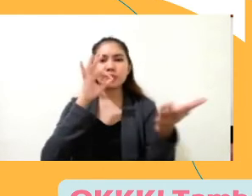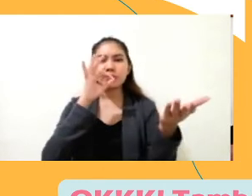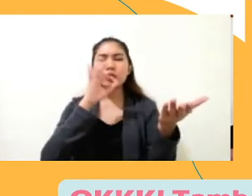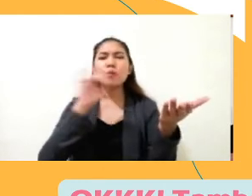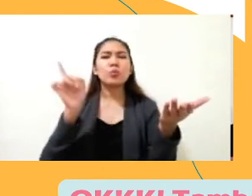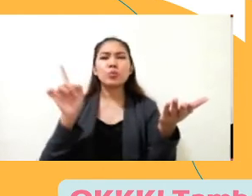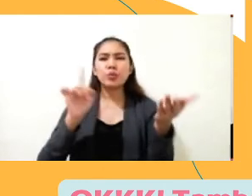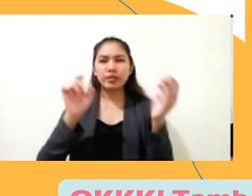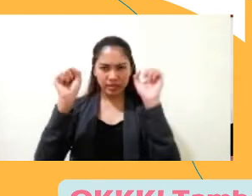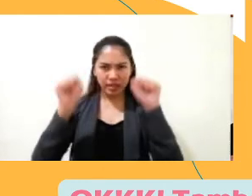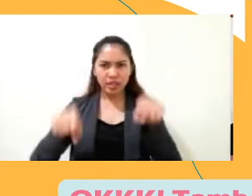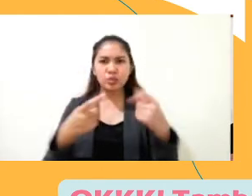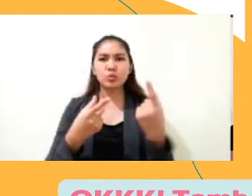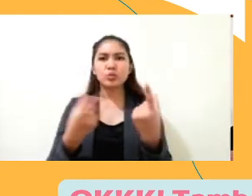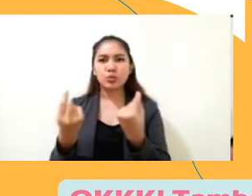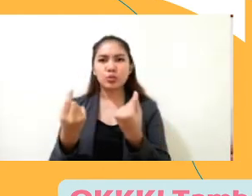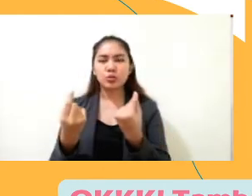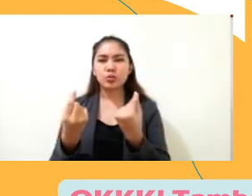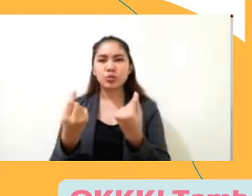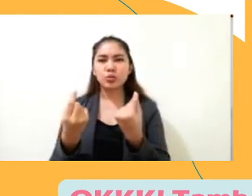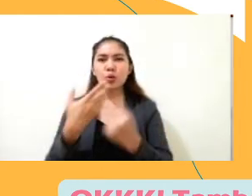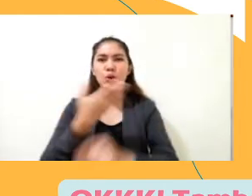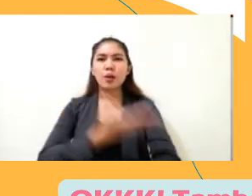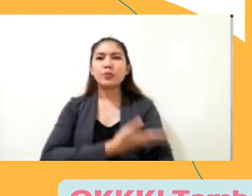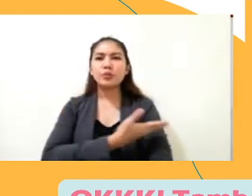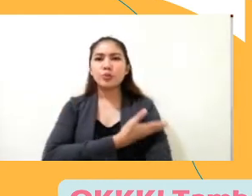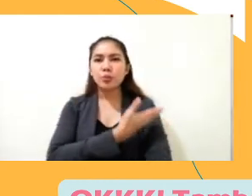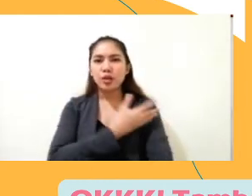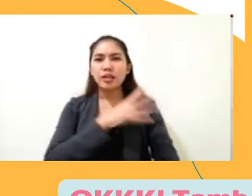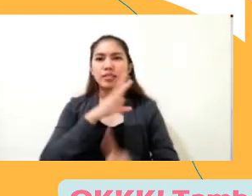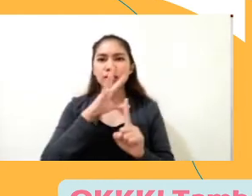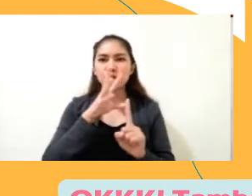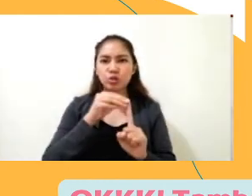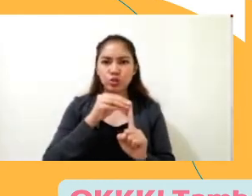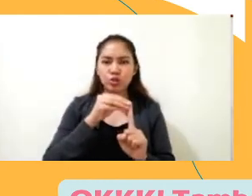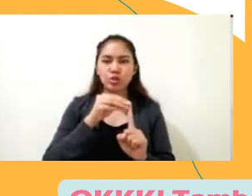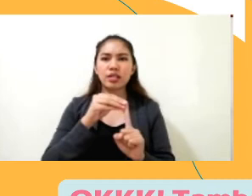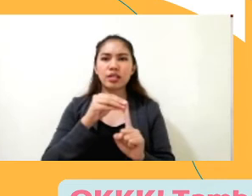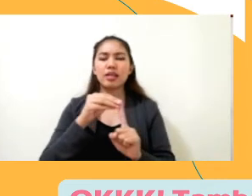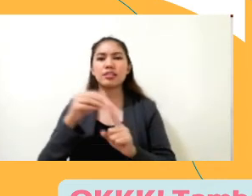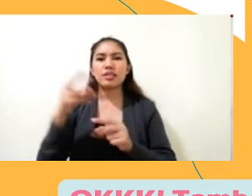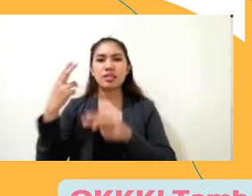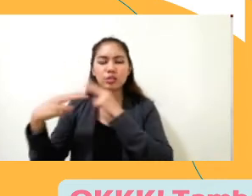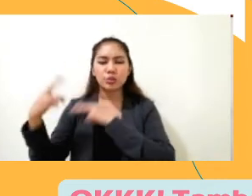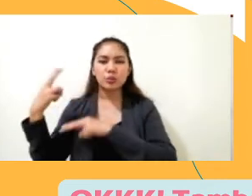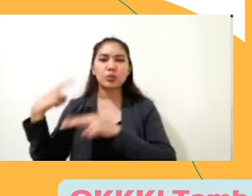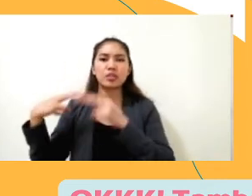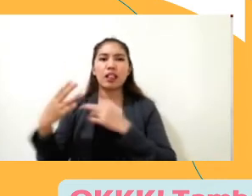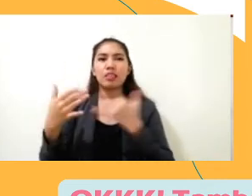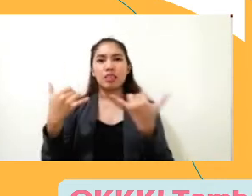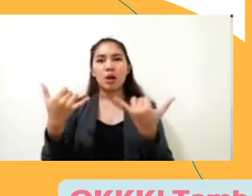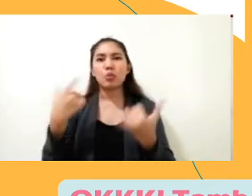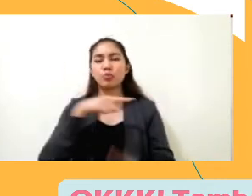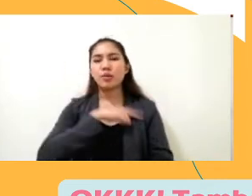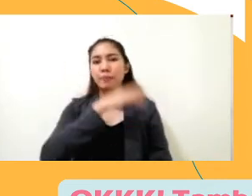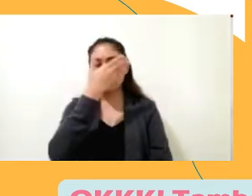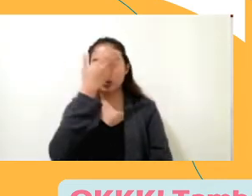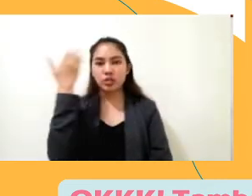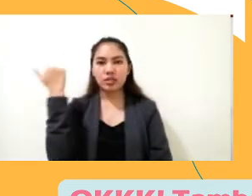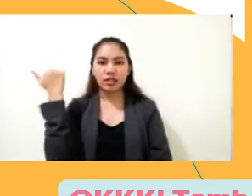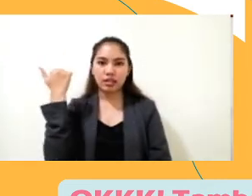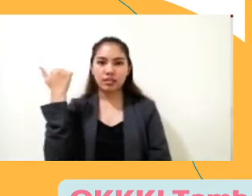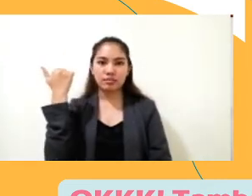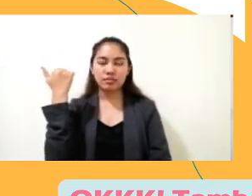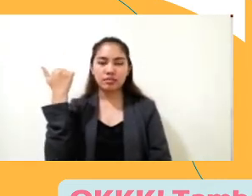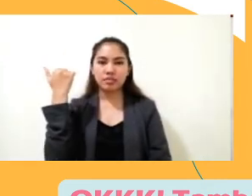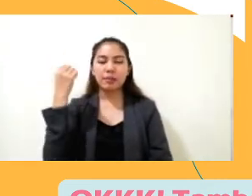upang mapagyabong po natin ang ating kultura at kasaysayan na siguro nalilimot na pa ay na po ng